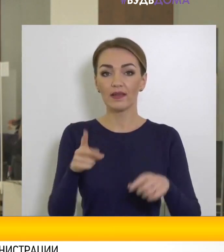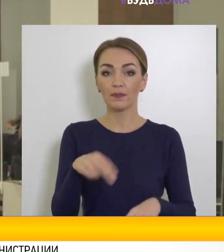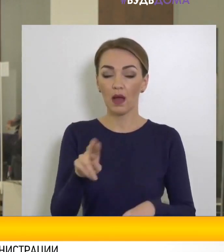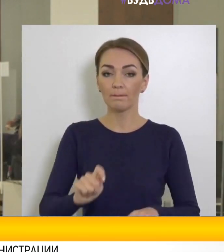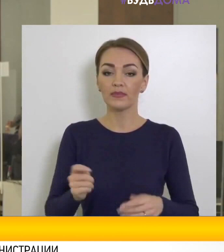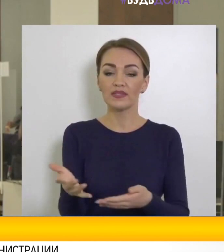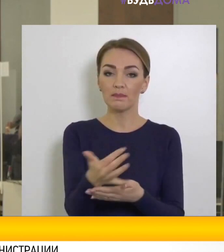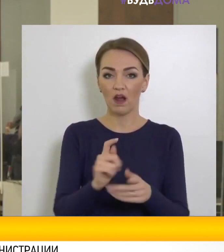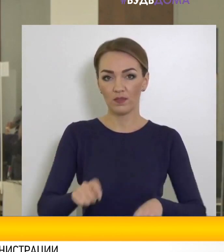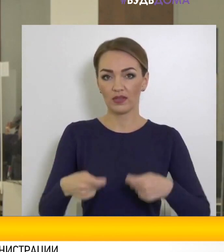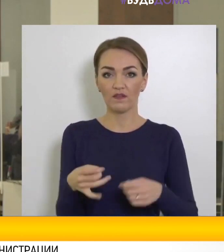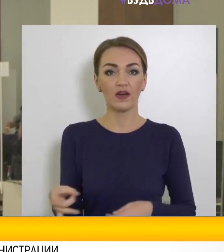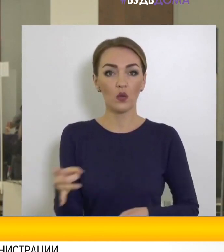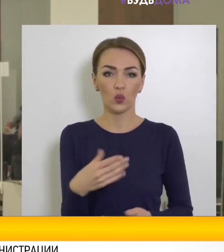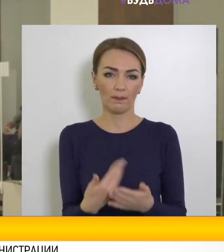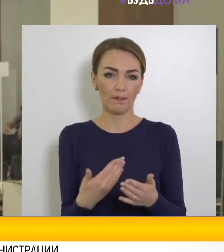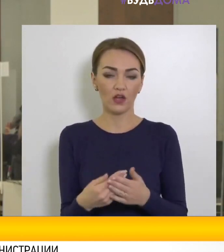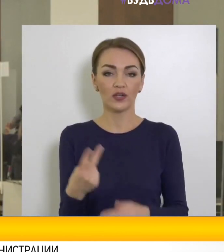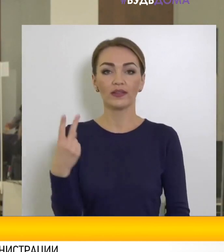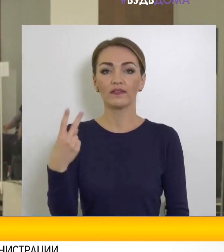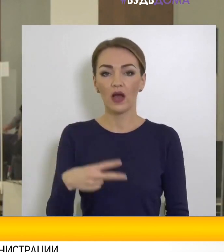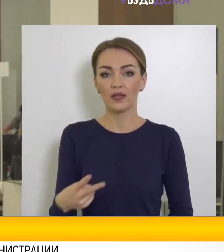та передав в райони майже